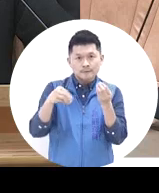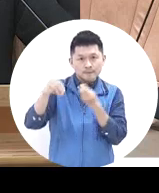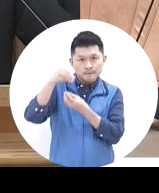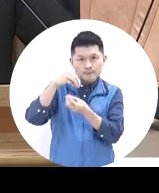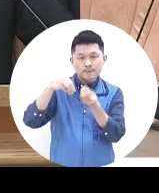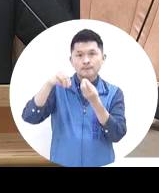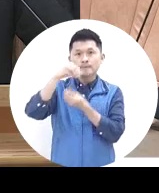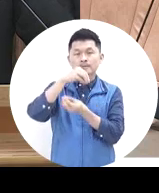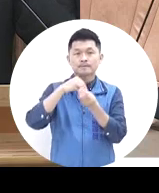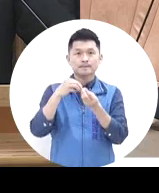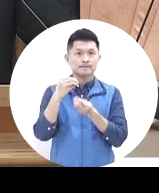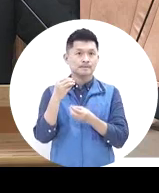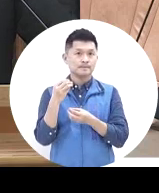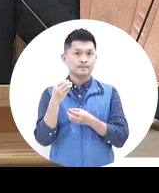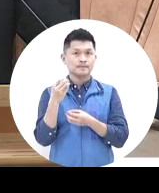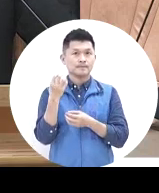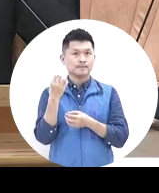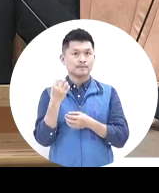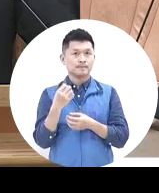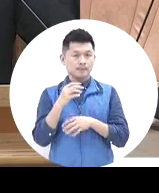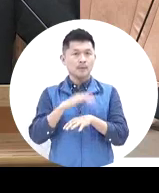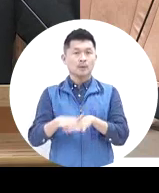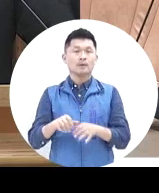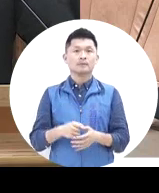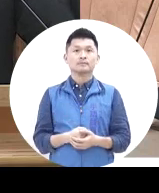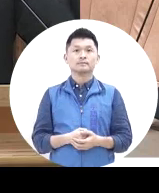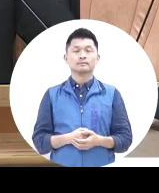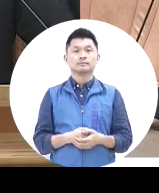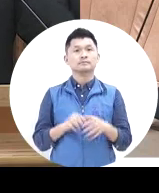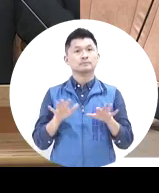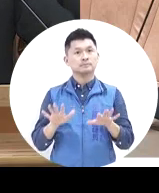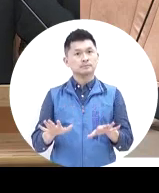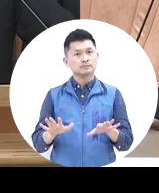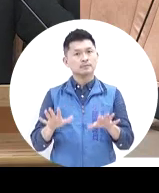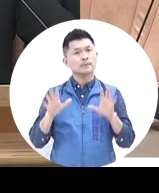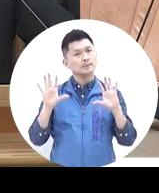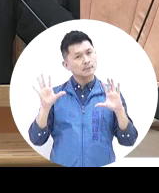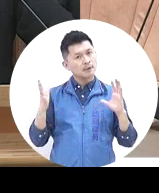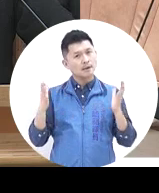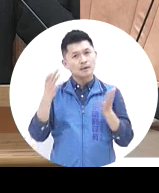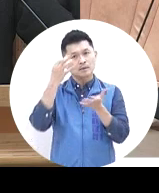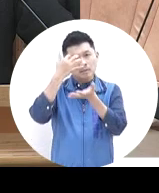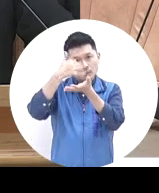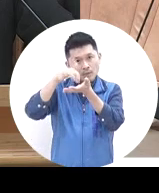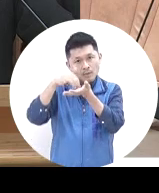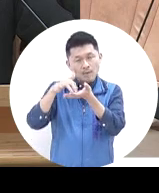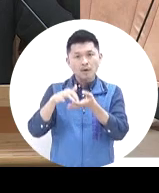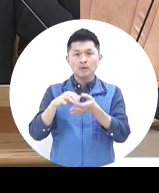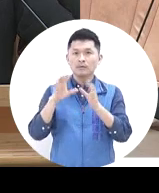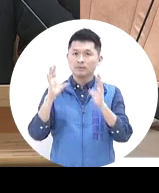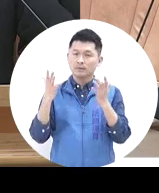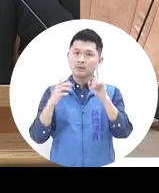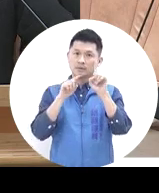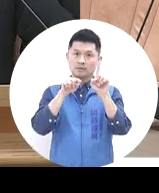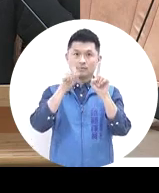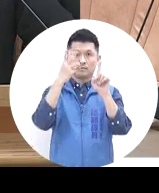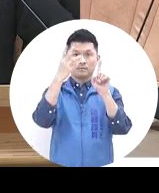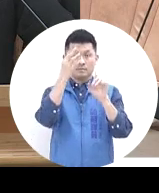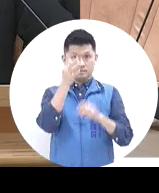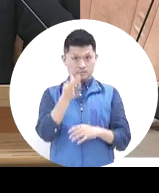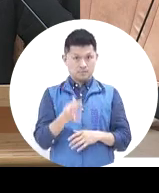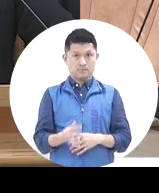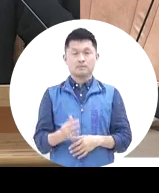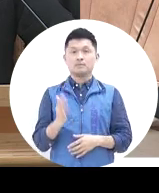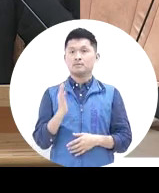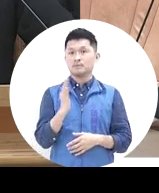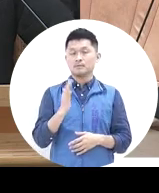整个金额上做调配。那目前虽然有一个概算，大概1.3亿左右，那大概是一